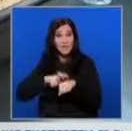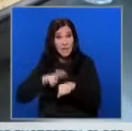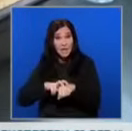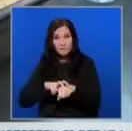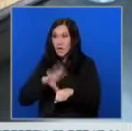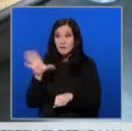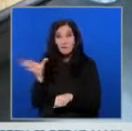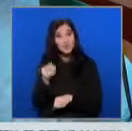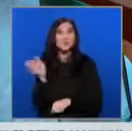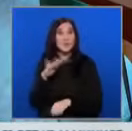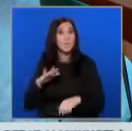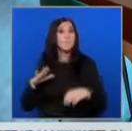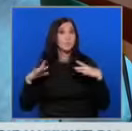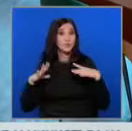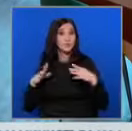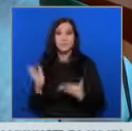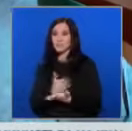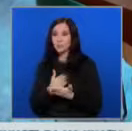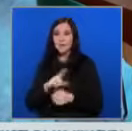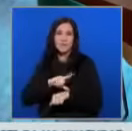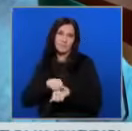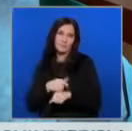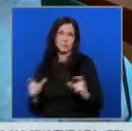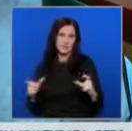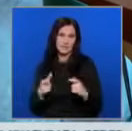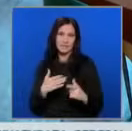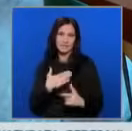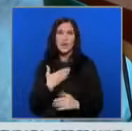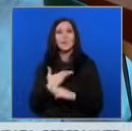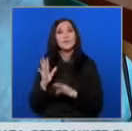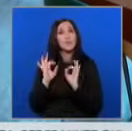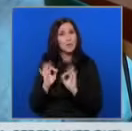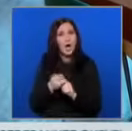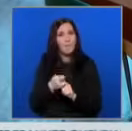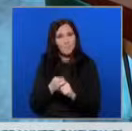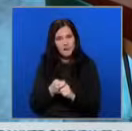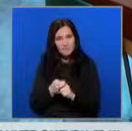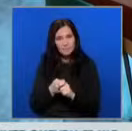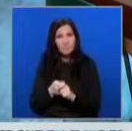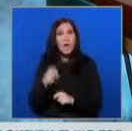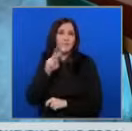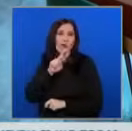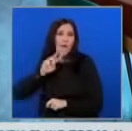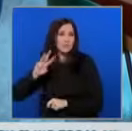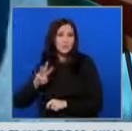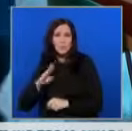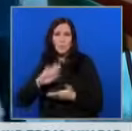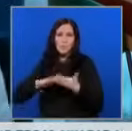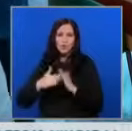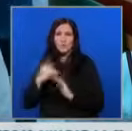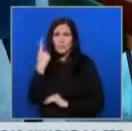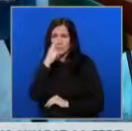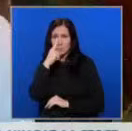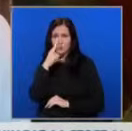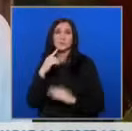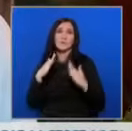обаче всички ще почиват, за да споделят времето с семействата си. Винаги така го правиме, като на 23-ти подготвяме минута за